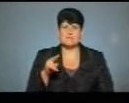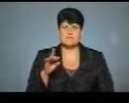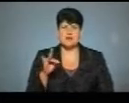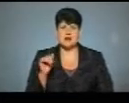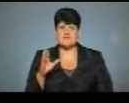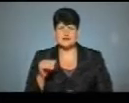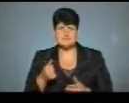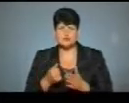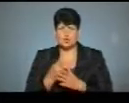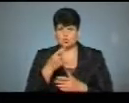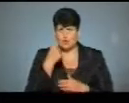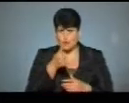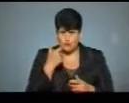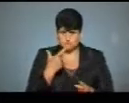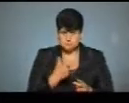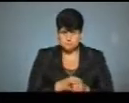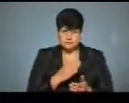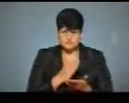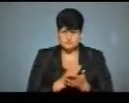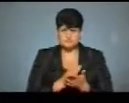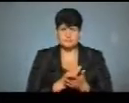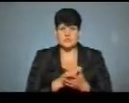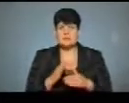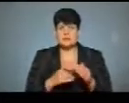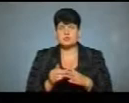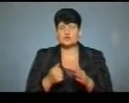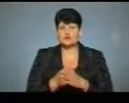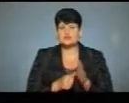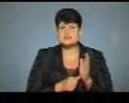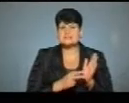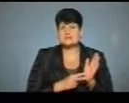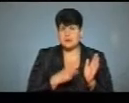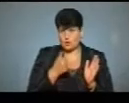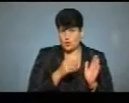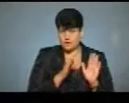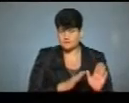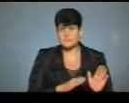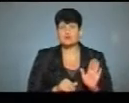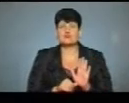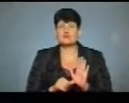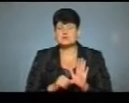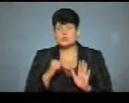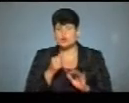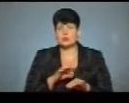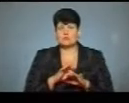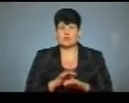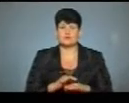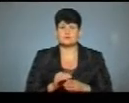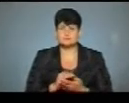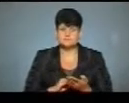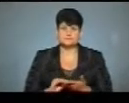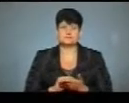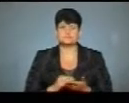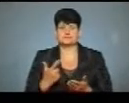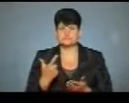як правило, до року і до практично до 7-річного віку, то в 6 років проводиться ревакцинація